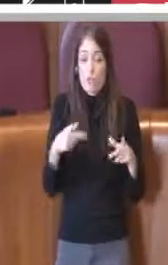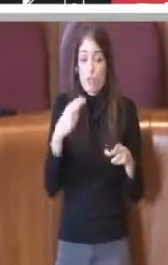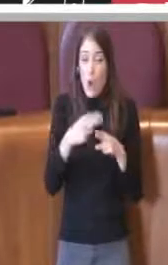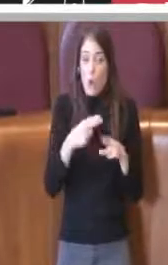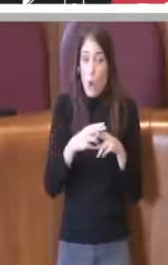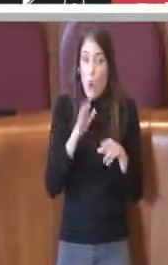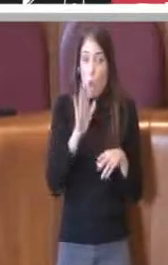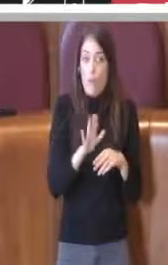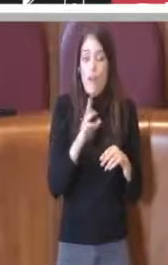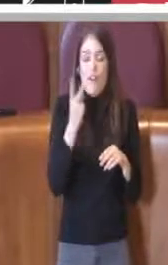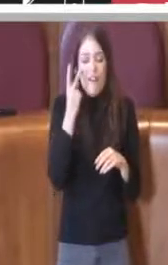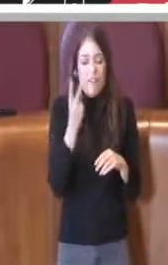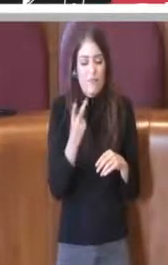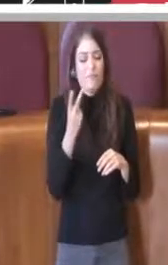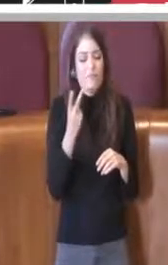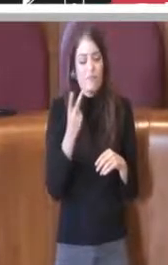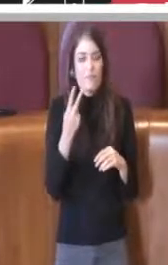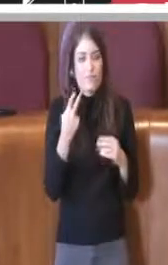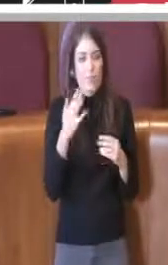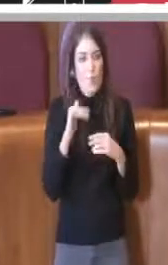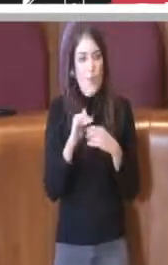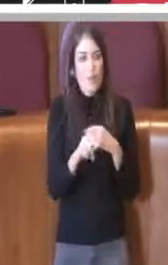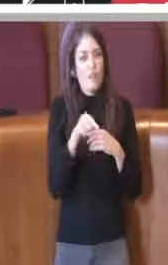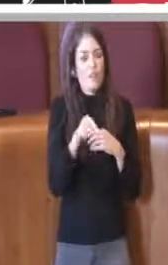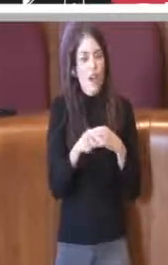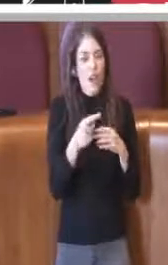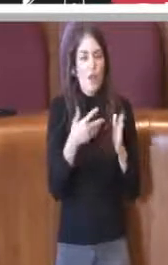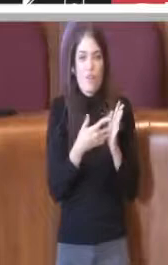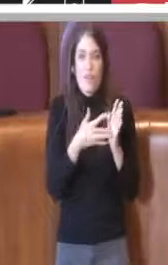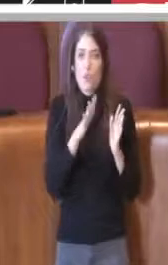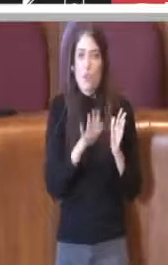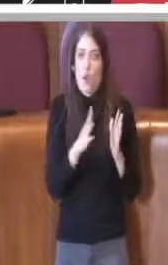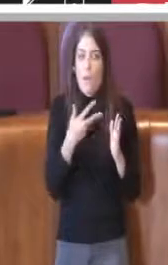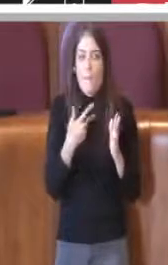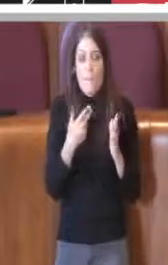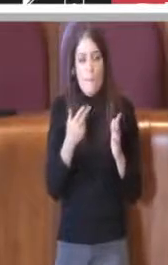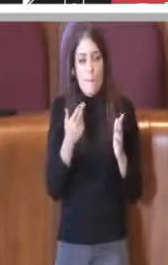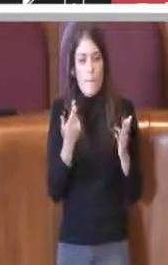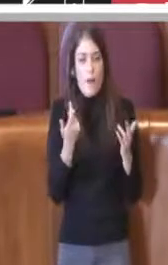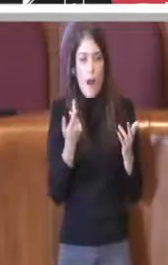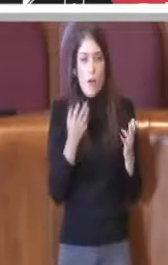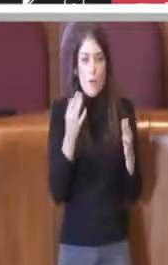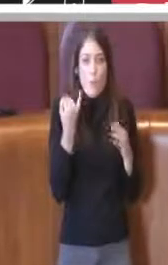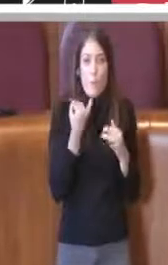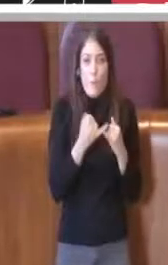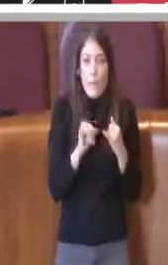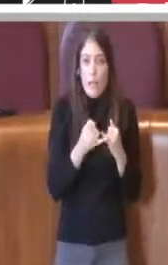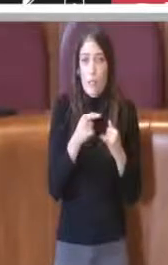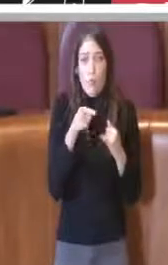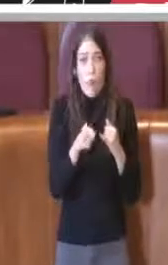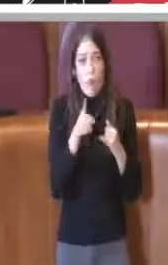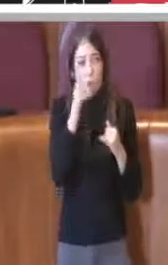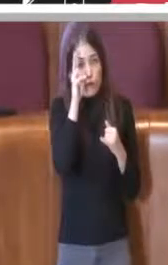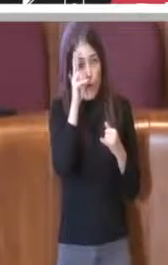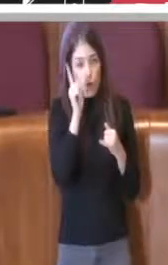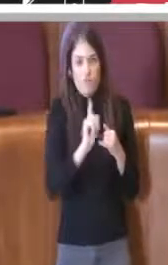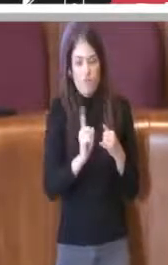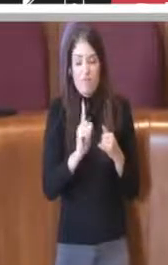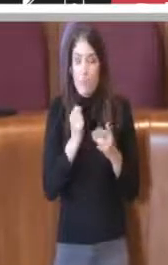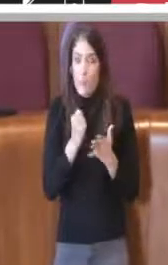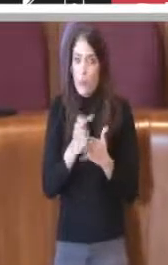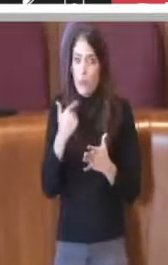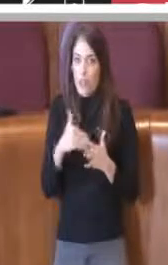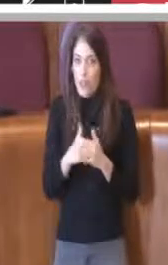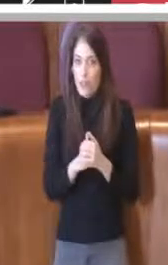le sue complessità e sa che non è un particolare sciocco è un particolare abbastanza dirimente ciò